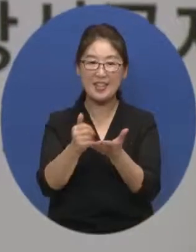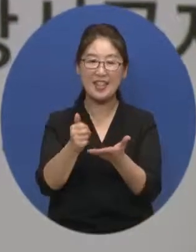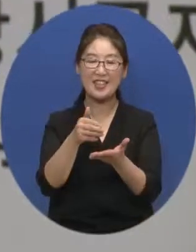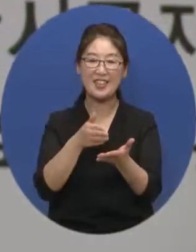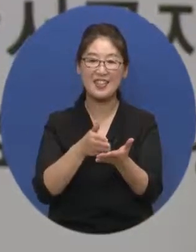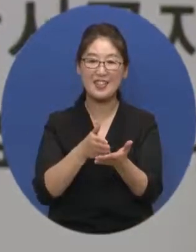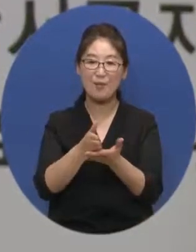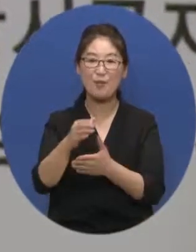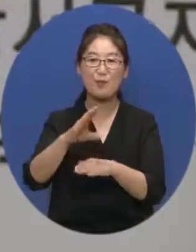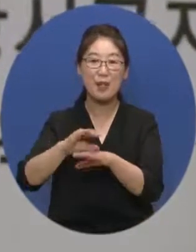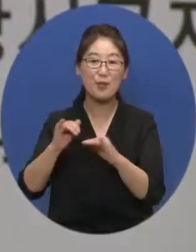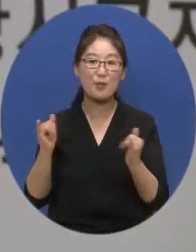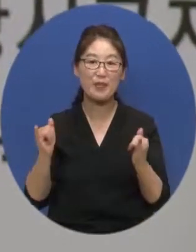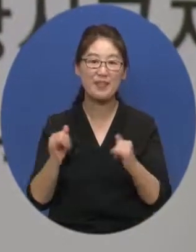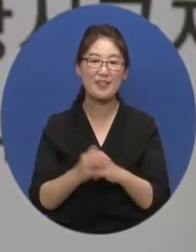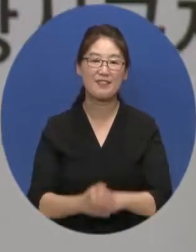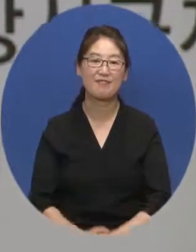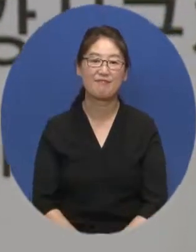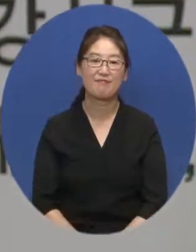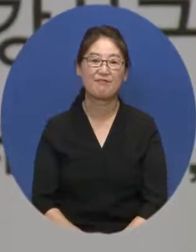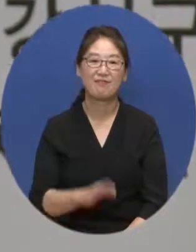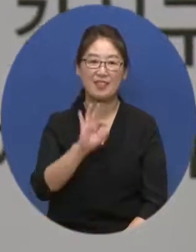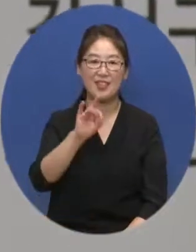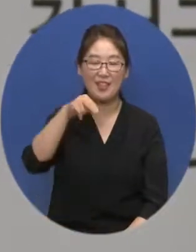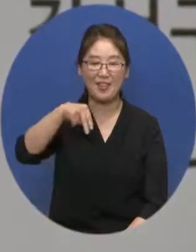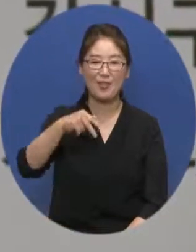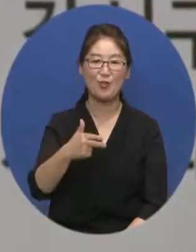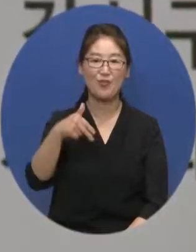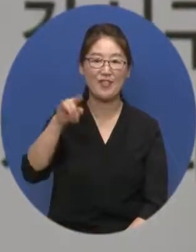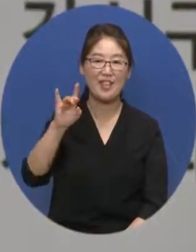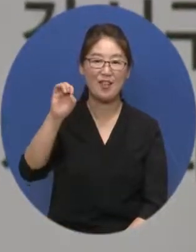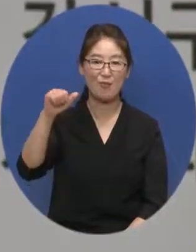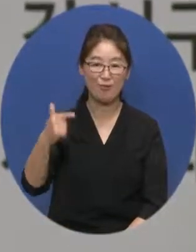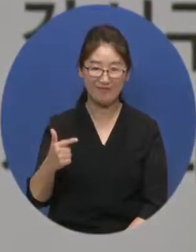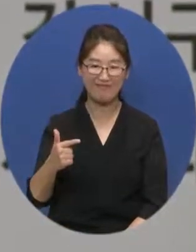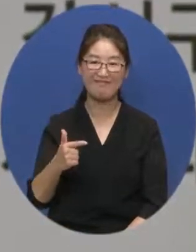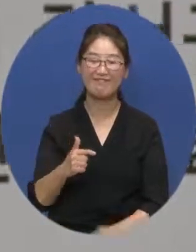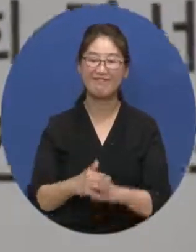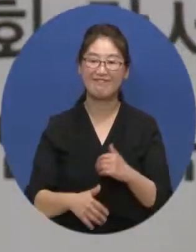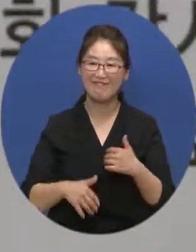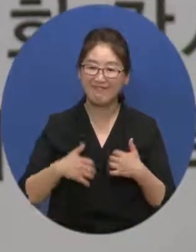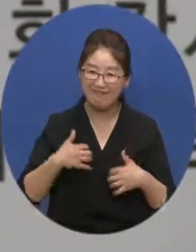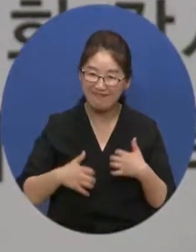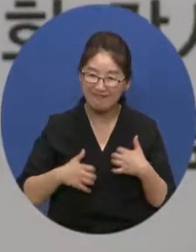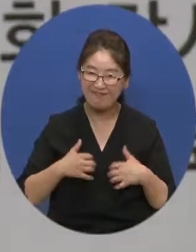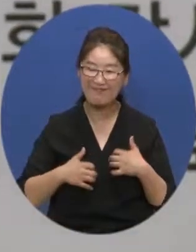방송인 사회자 윤재훈 인사드립니다. 반갑습니다.